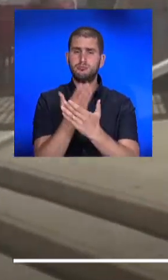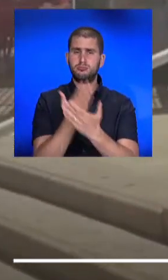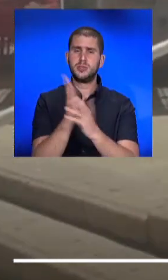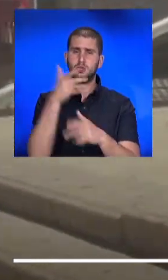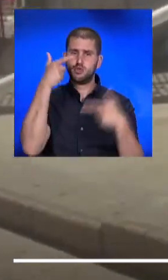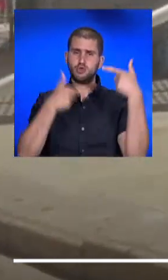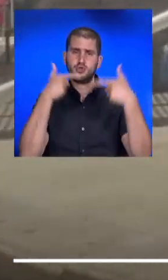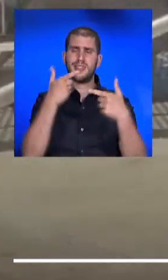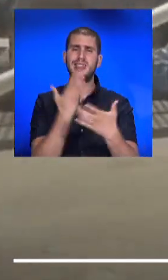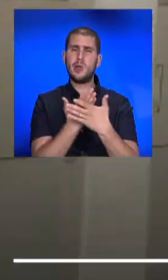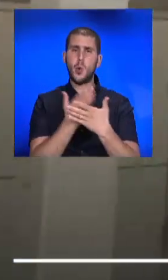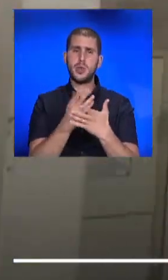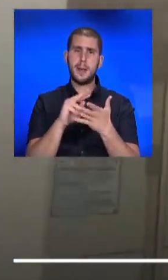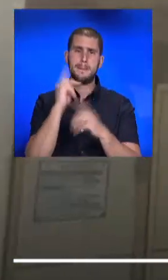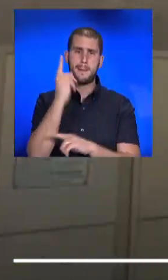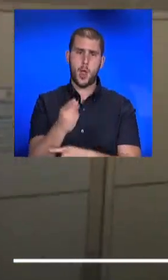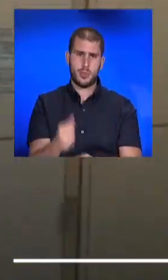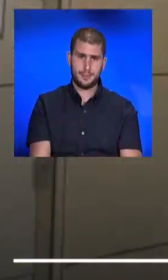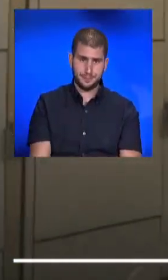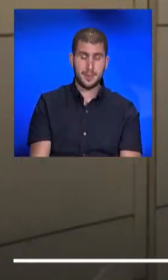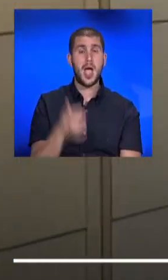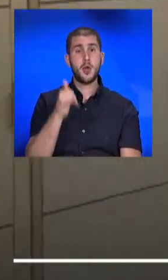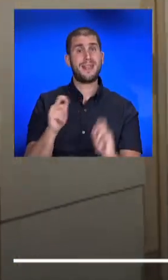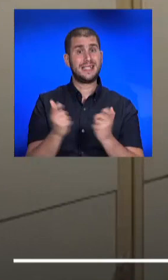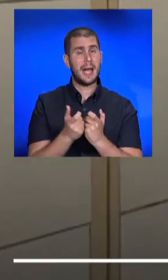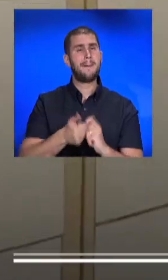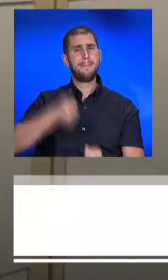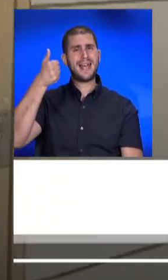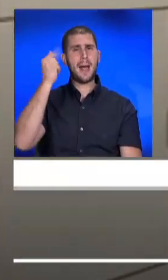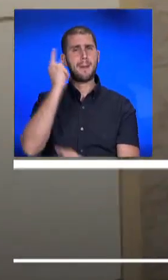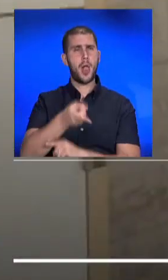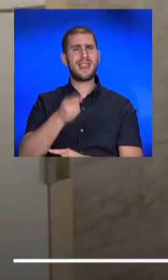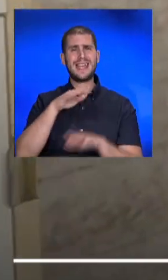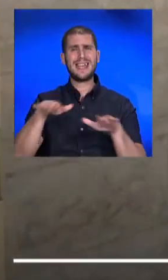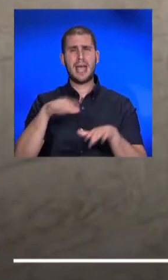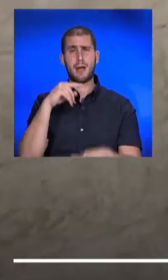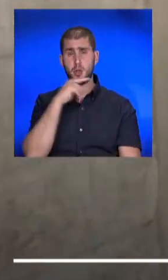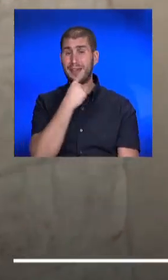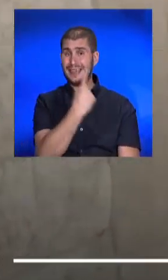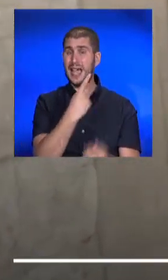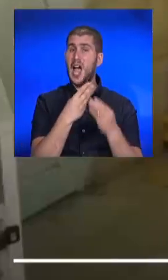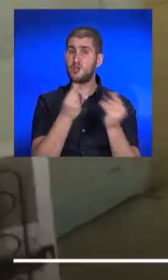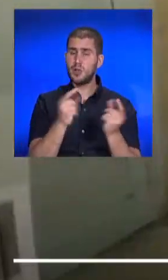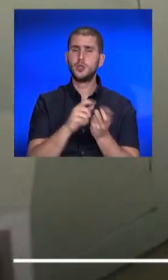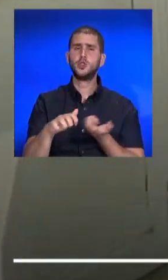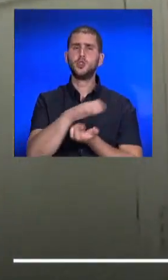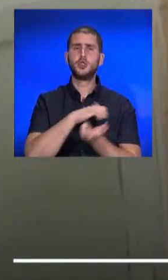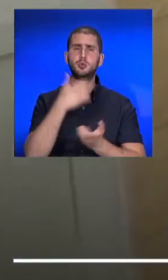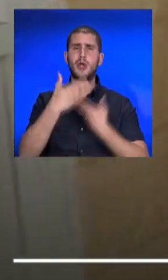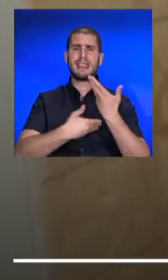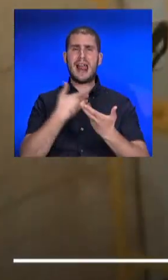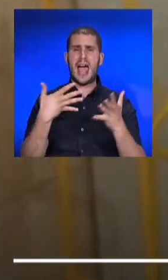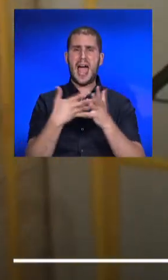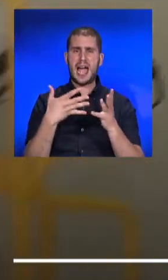שונים מחדר המלון. היום נעצרה גם בחירה במלון הים האדום, שהיא חשודה בשיבוש הליכי חקירה